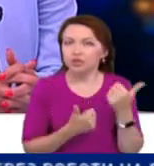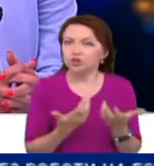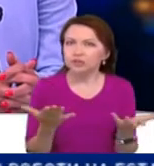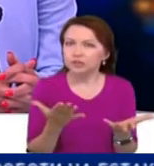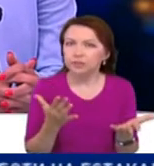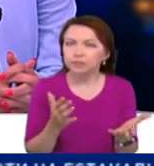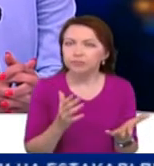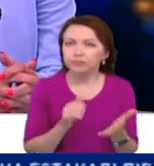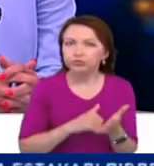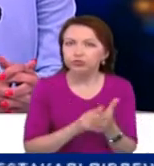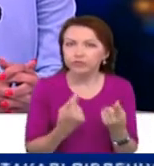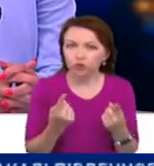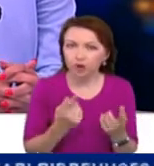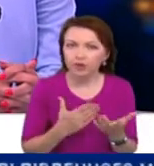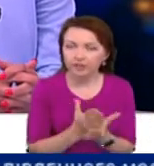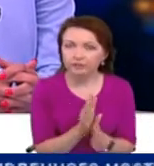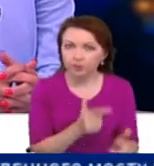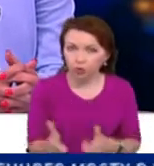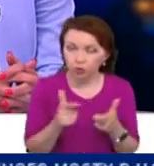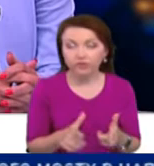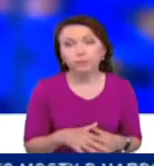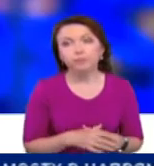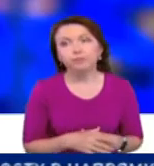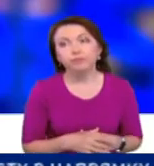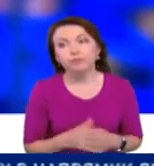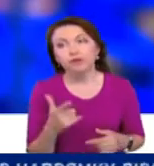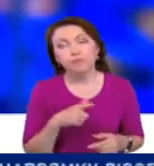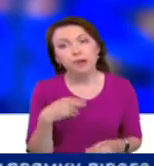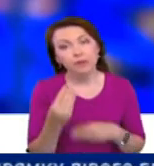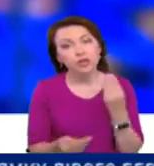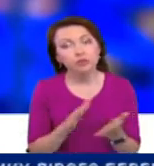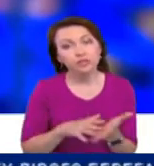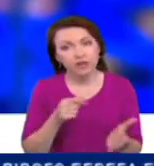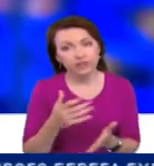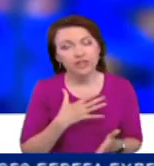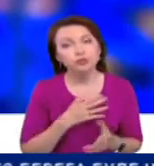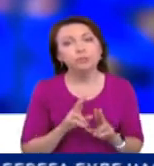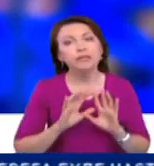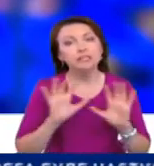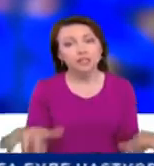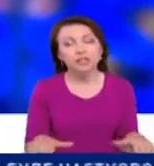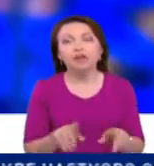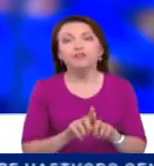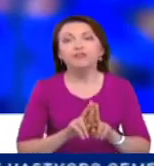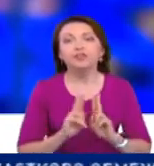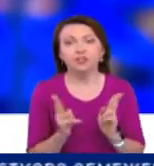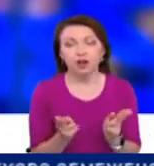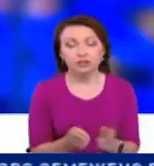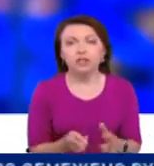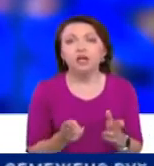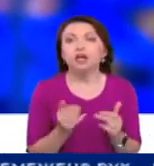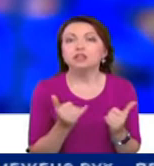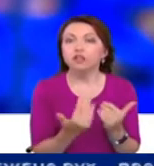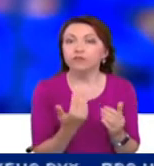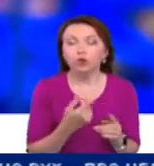якість підготовки? Мы подаем заявки. Наш президент Федерации Лосов Игорь Владимирович, для него